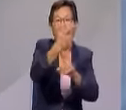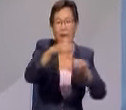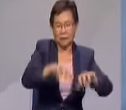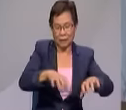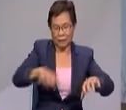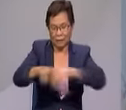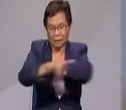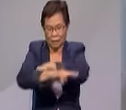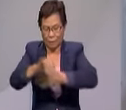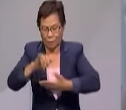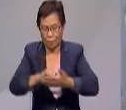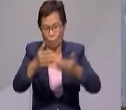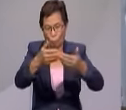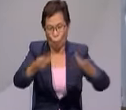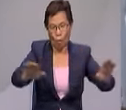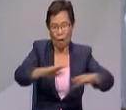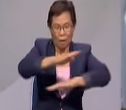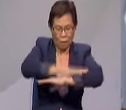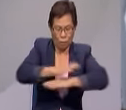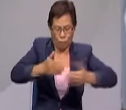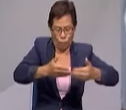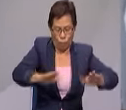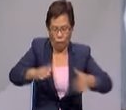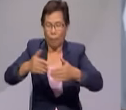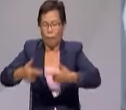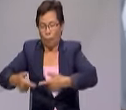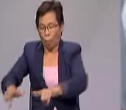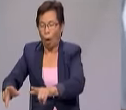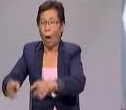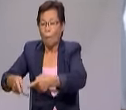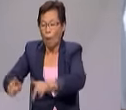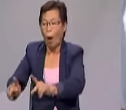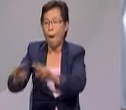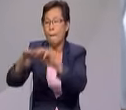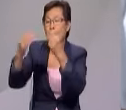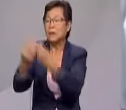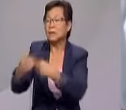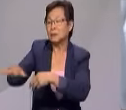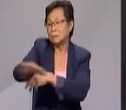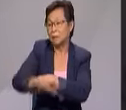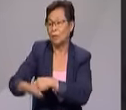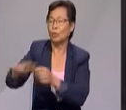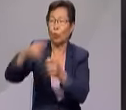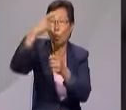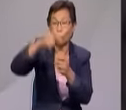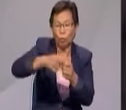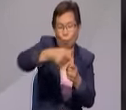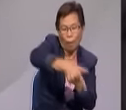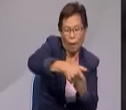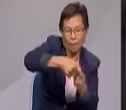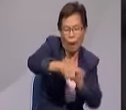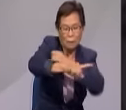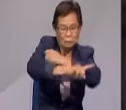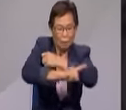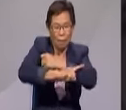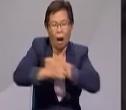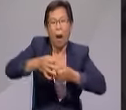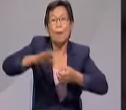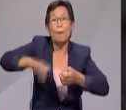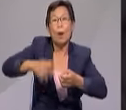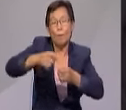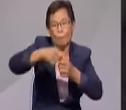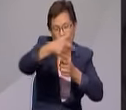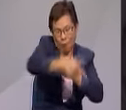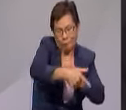itu. Pembukaan kaunter pada karnival itu membuka peluang kepada masyarakat sekitar untuk menjelaskan saman tertunggak yang belum